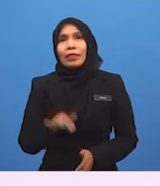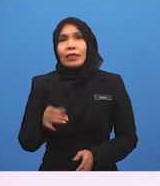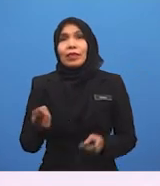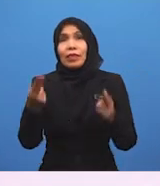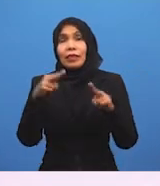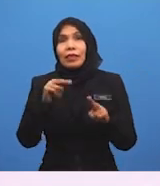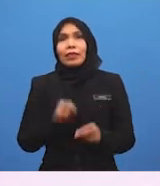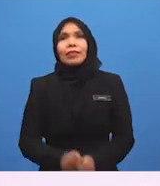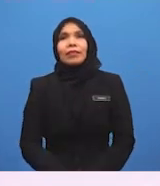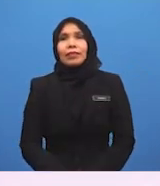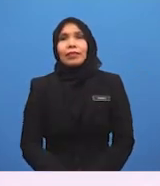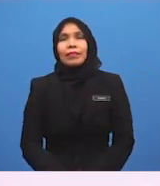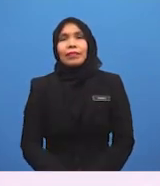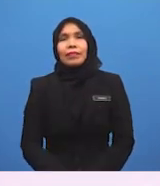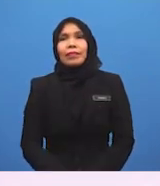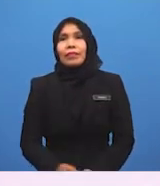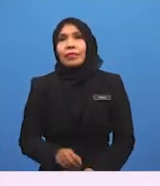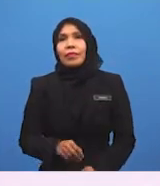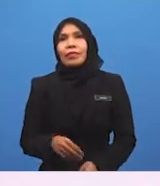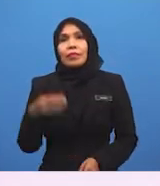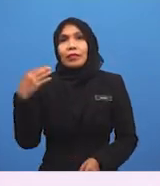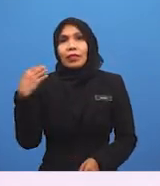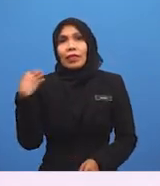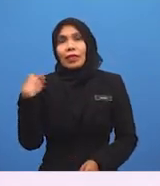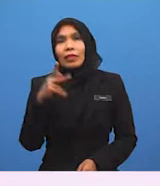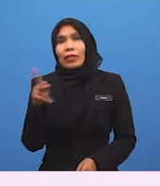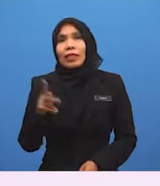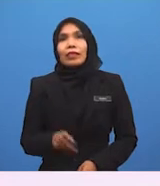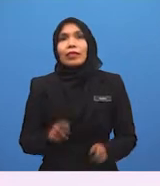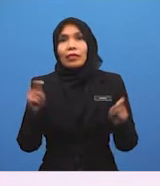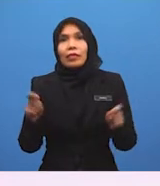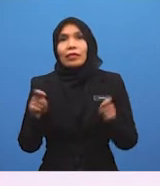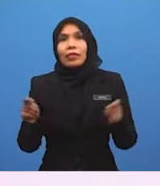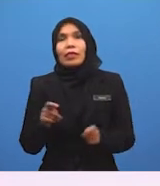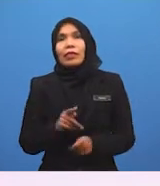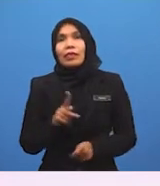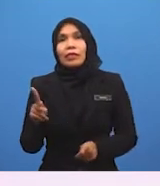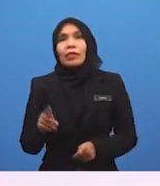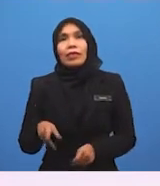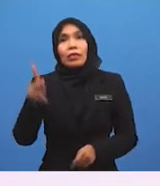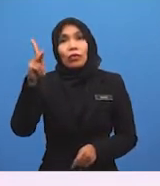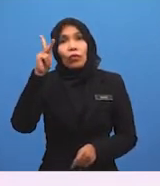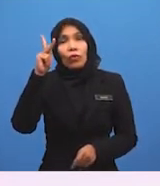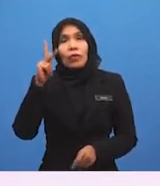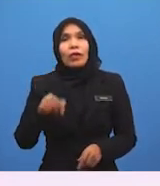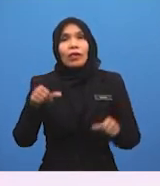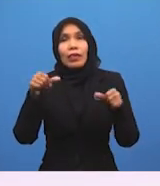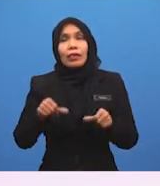pertama. Adakah tindakan Kumar adil? Jelaskan. Soalan